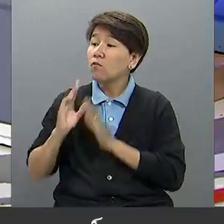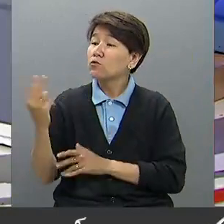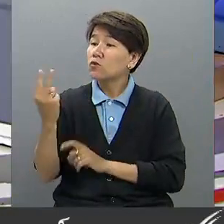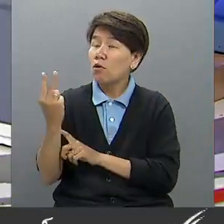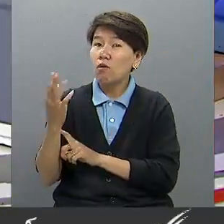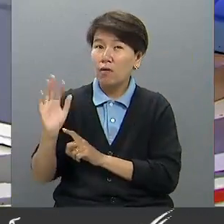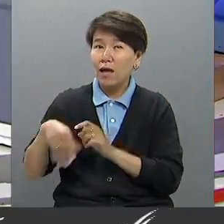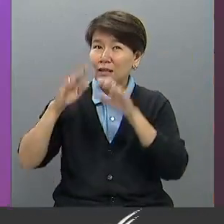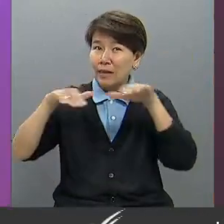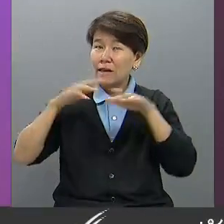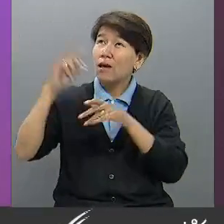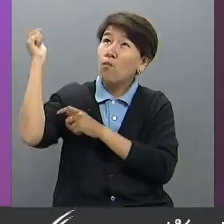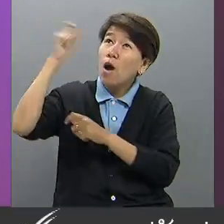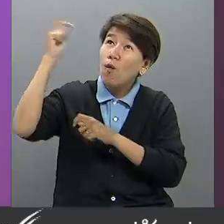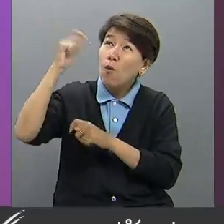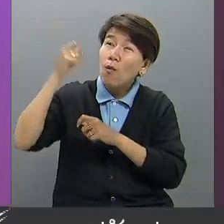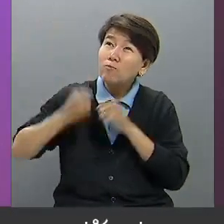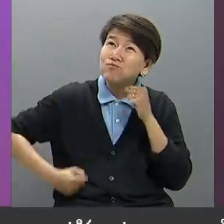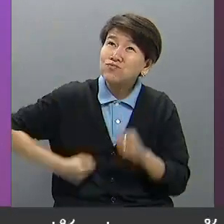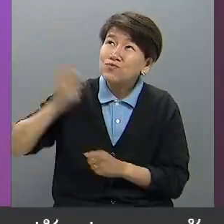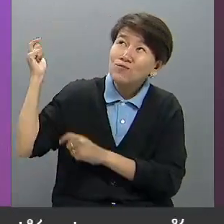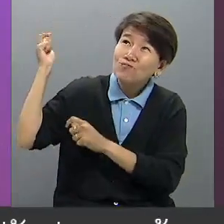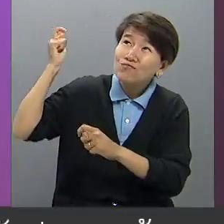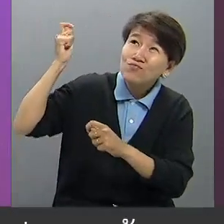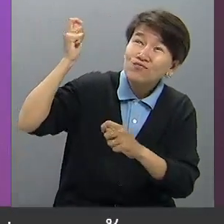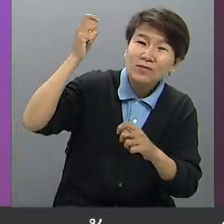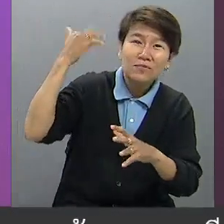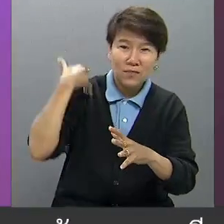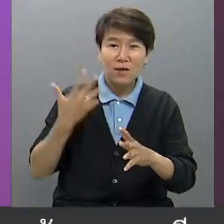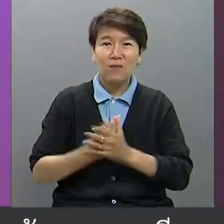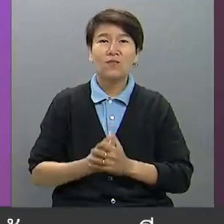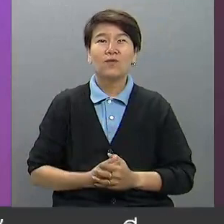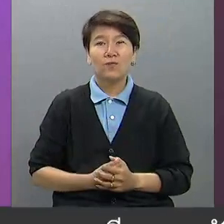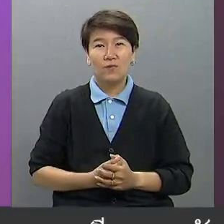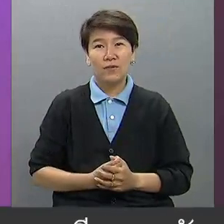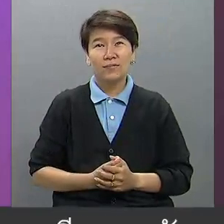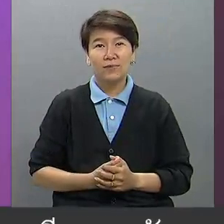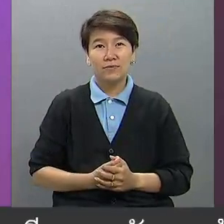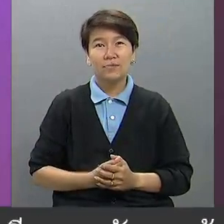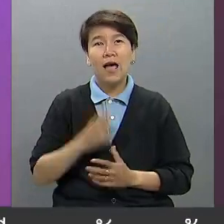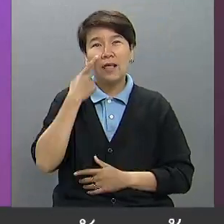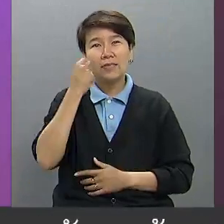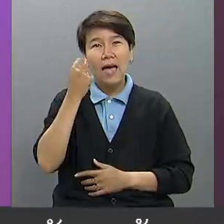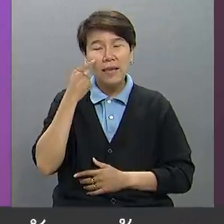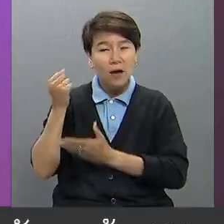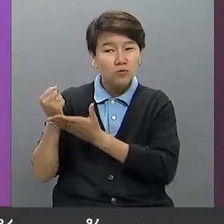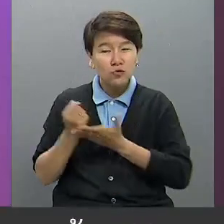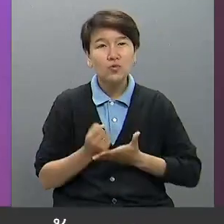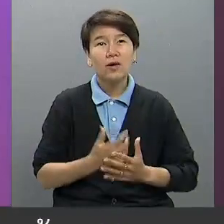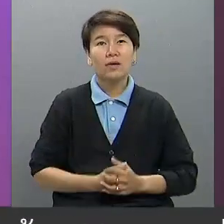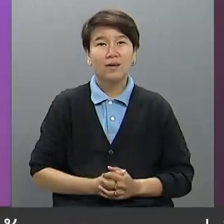ะท่านผมนี่จะชอบว่าว ทำเองหรือว่าซื้อครับต้องถามแบบนี้ดีกว่า ตาทำให ้ สุดท้ายก็เล่นไม่ได้ตาพา